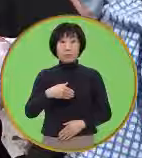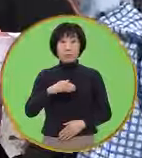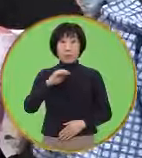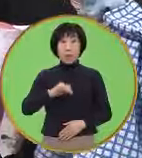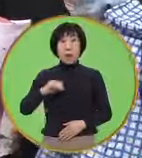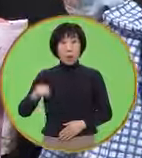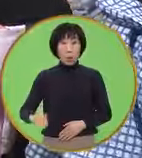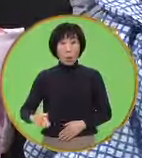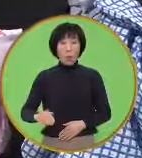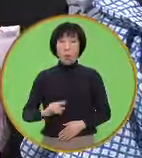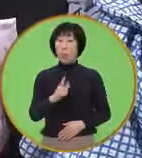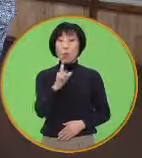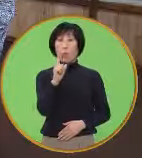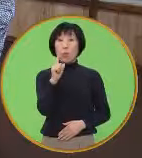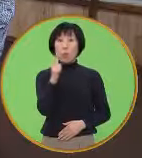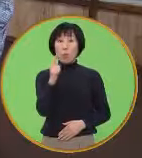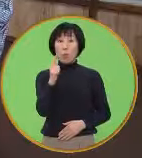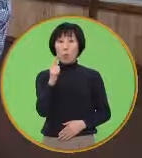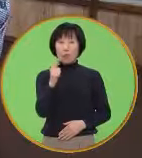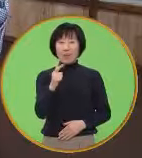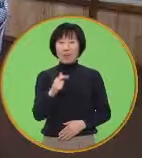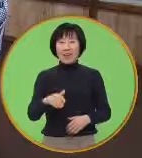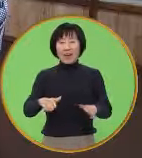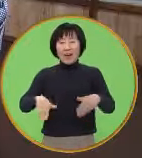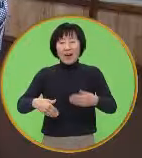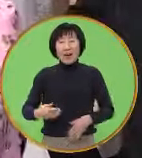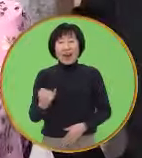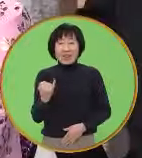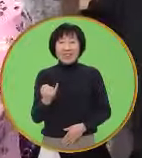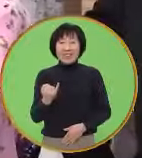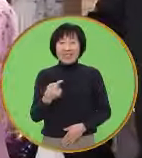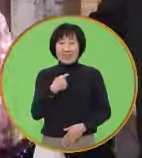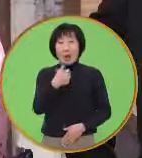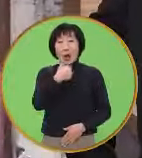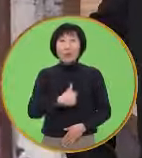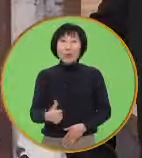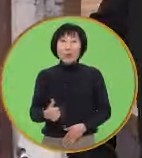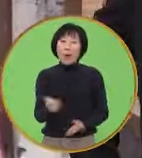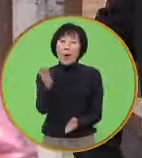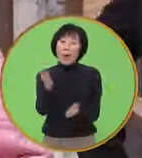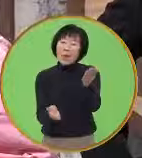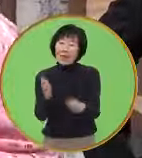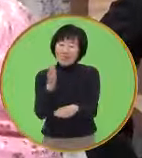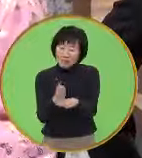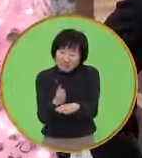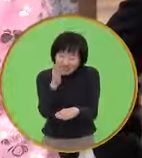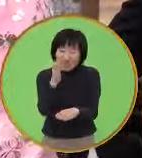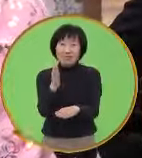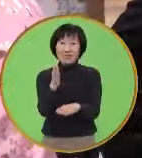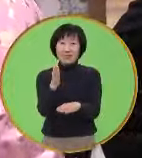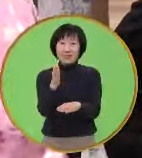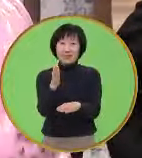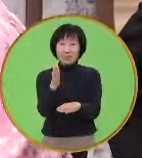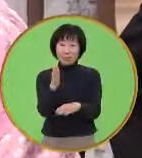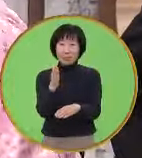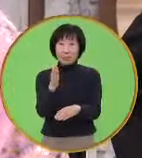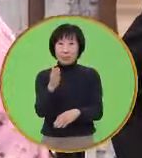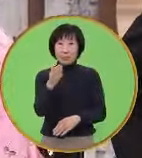この子は孫じゃなかったよ。 おはるよ、わしの息子を預かってくれてすまんかったの。よい